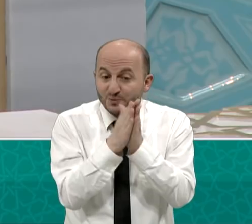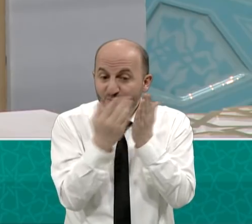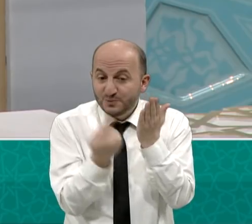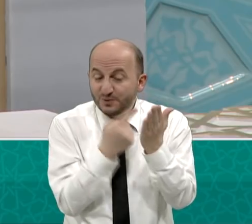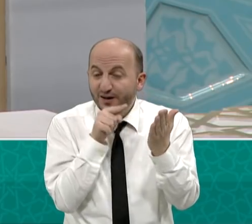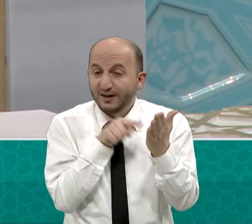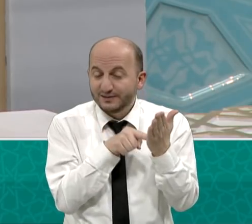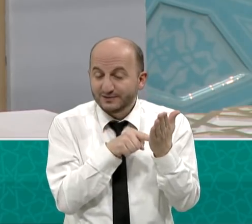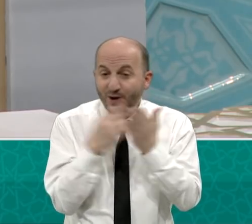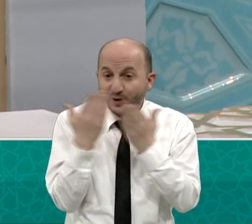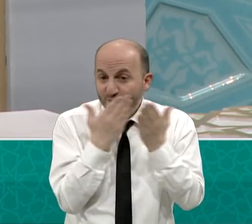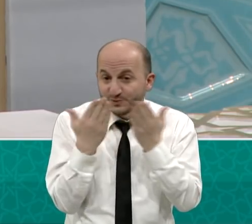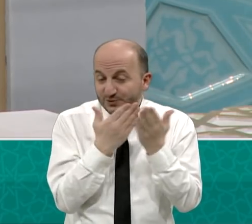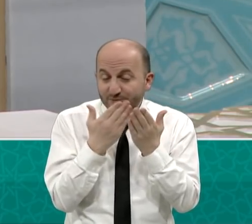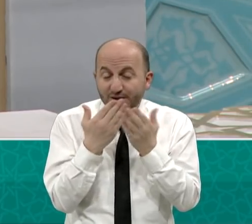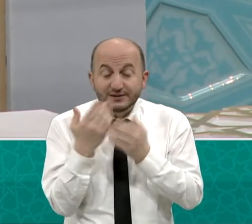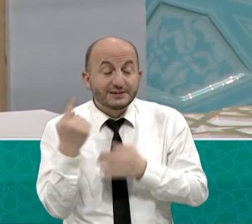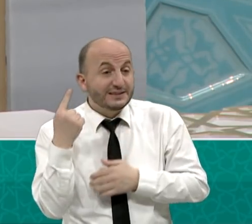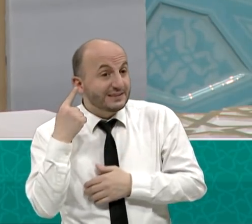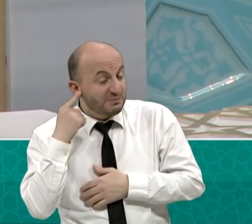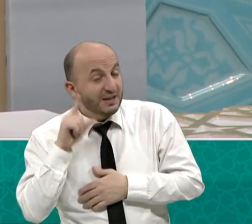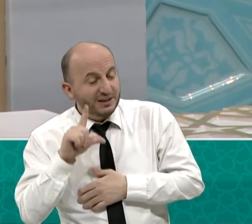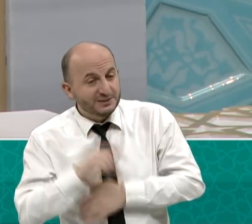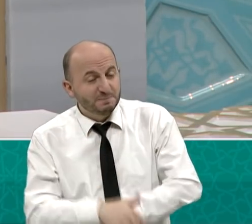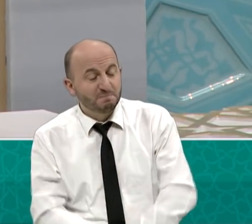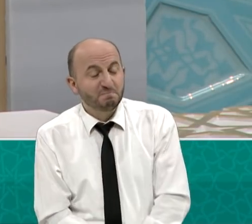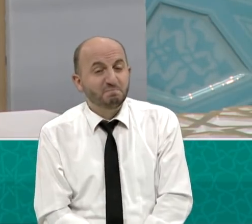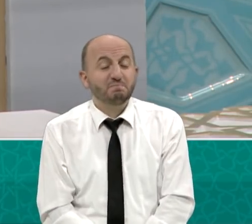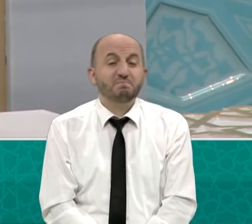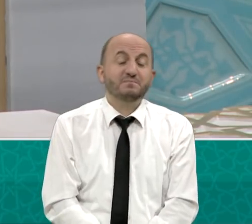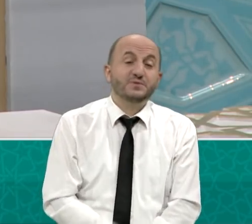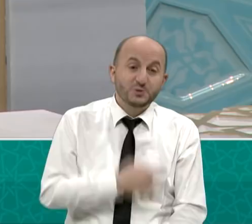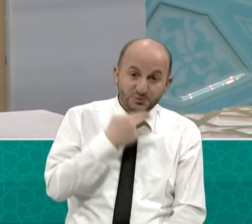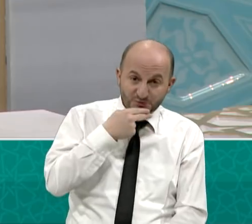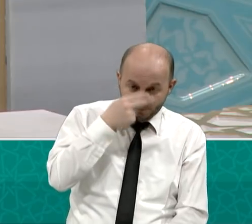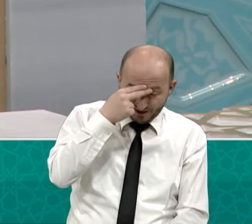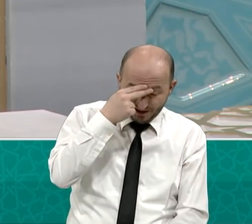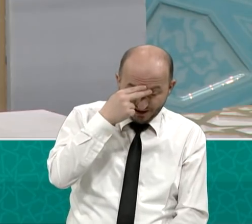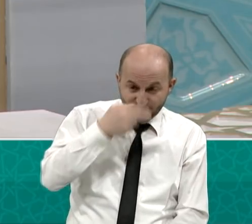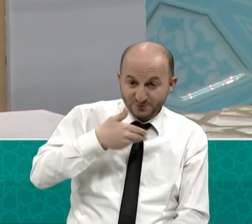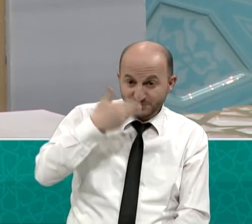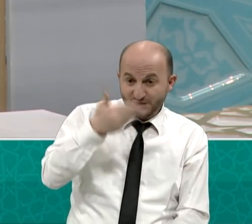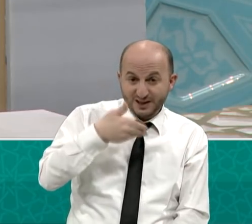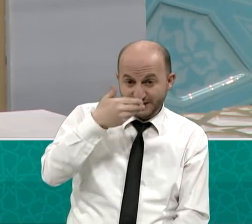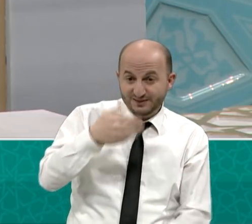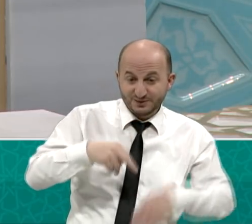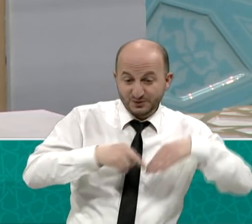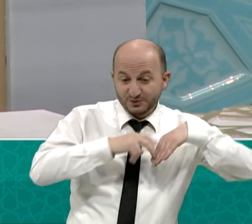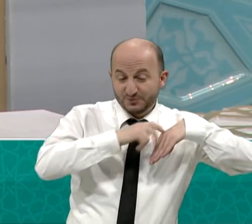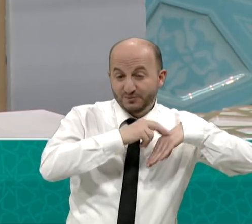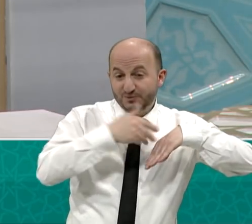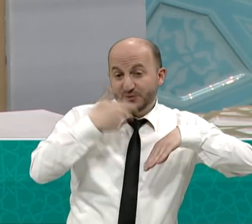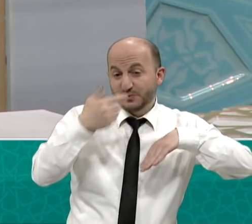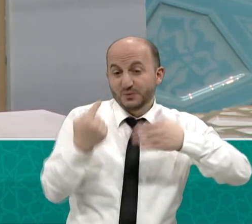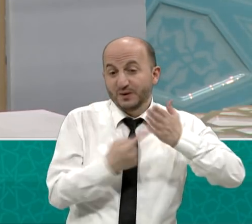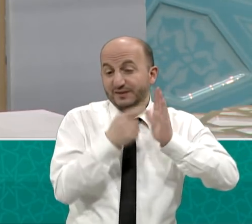zaman okunduğu zaman da dinlenilmesi lazım değil mi? Bugün cuma hutbelerde hocalarımızın okuduğu